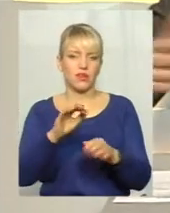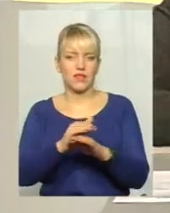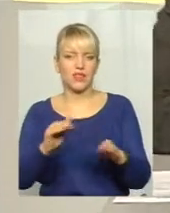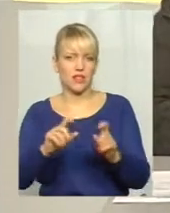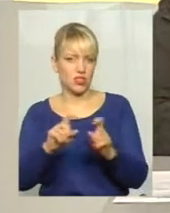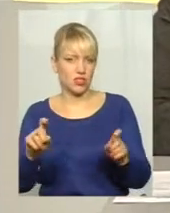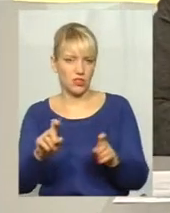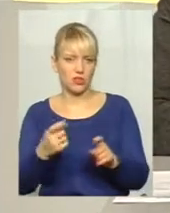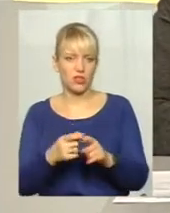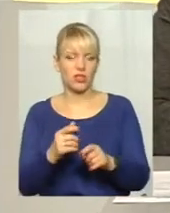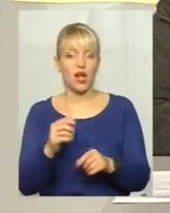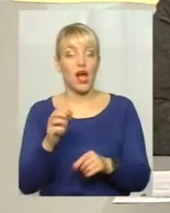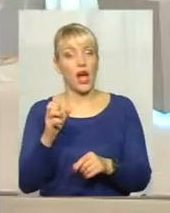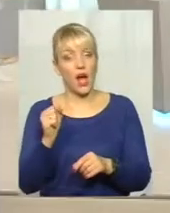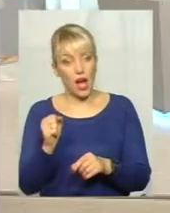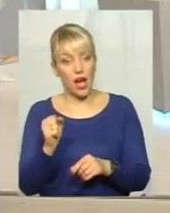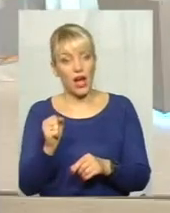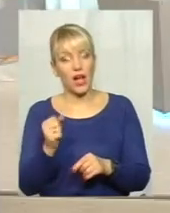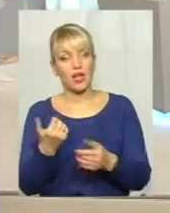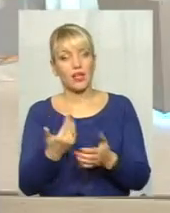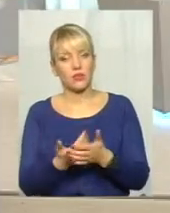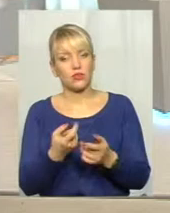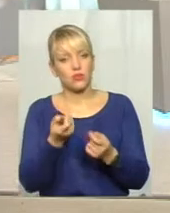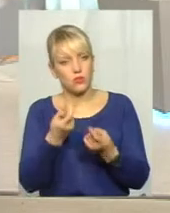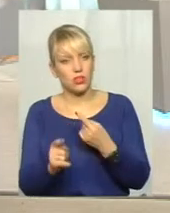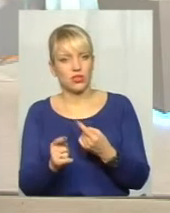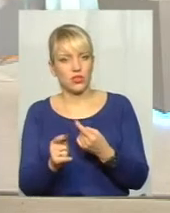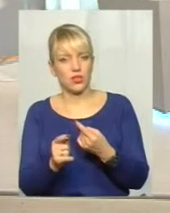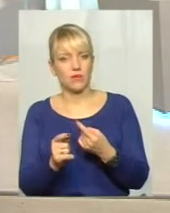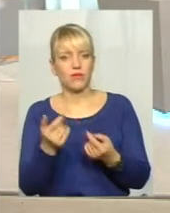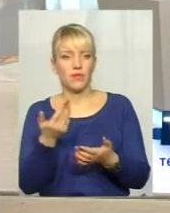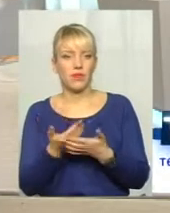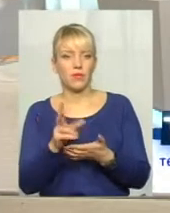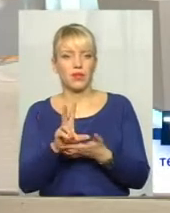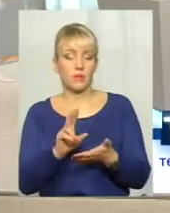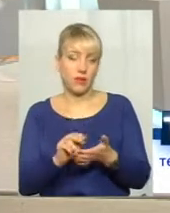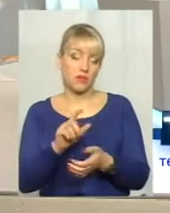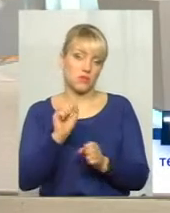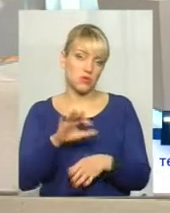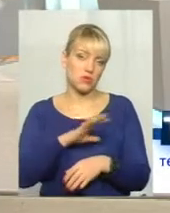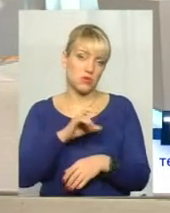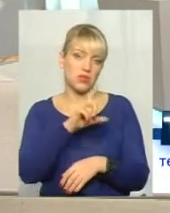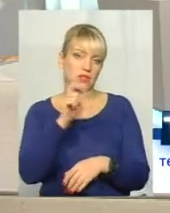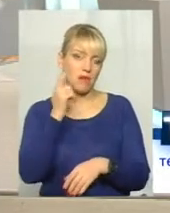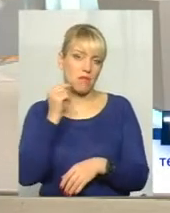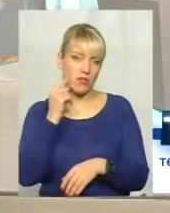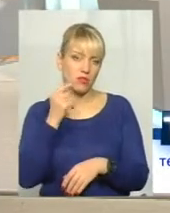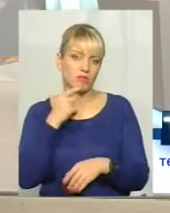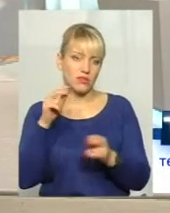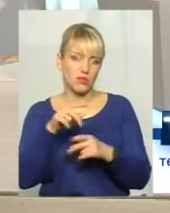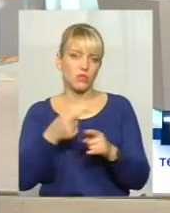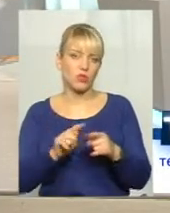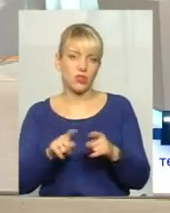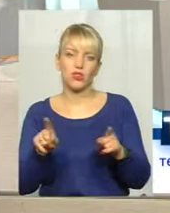так? Ось. А якраз десь інше, хоча і навіть приклад твій з медом може свідчити про те, що і дійсно і таке